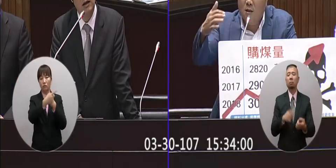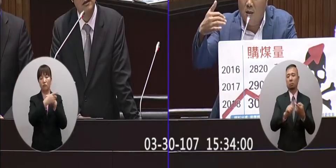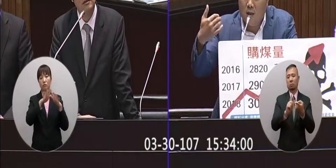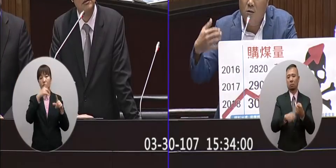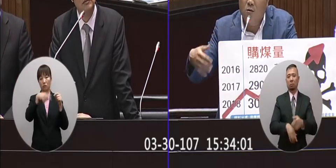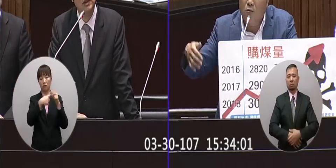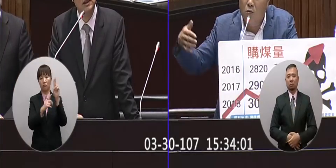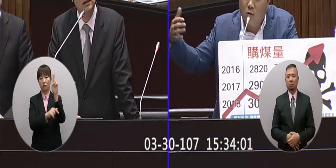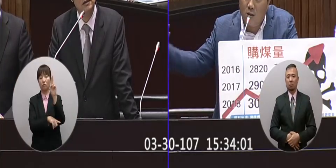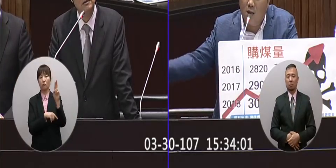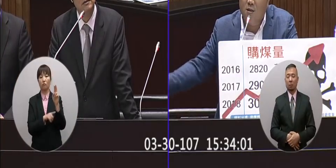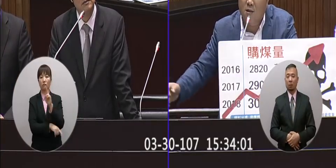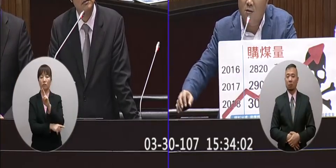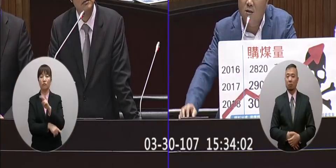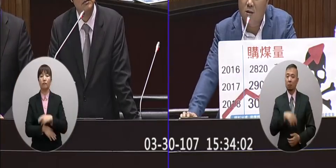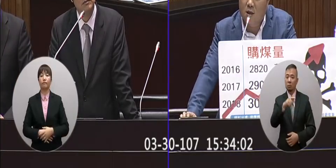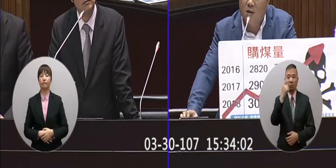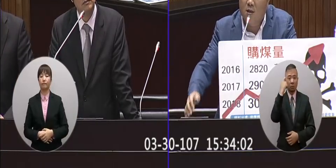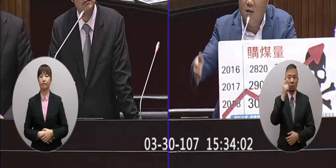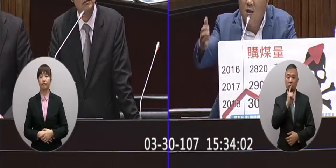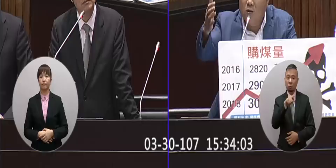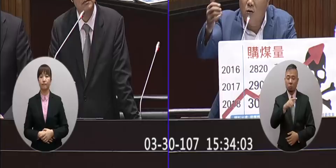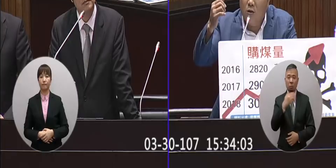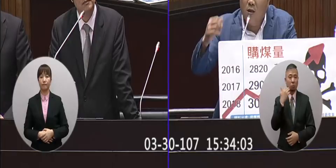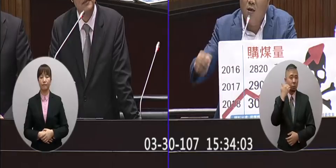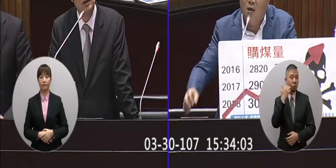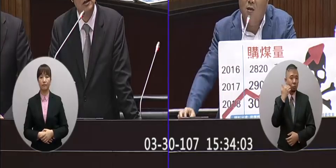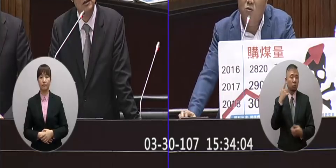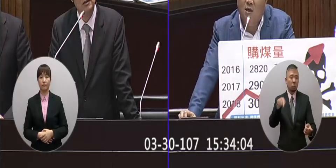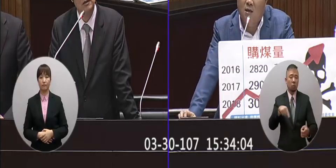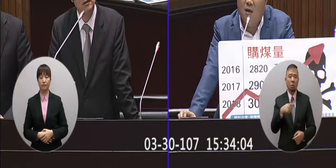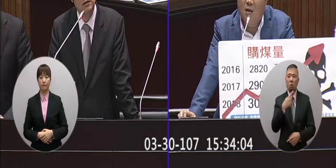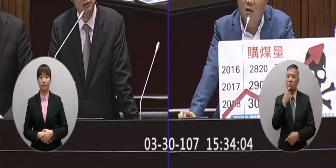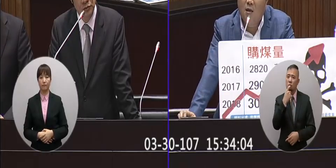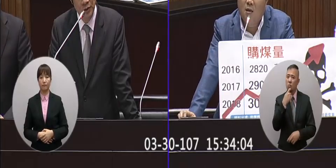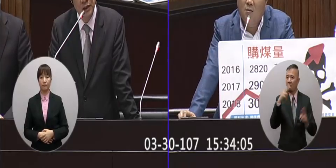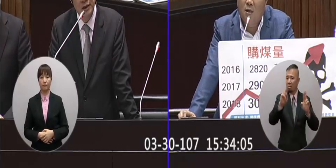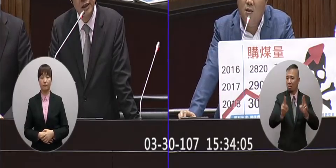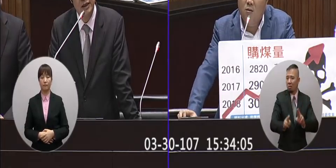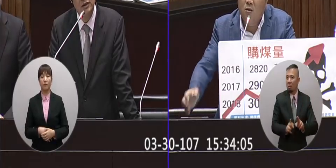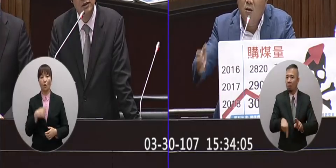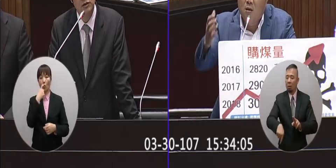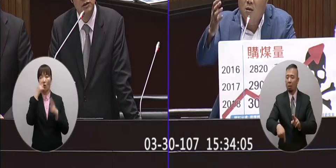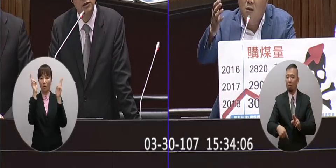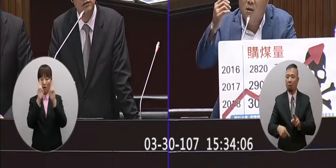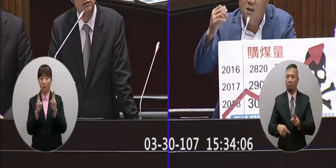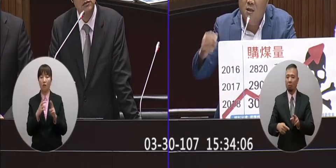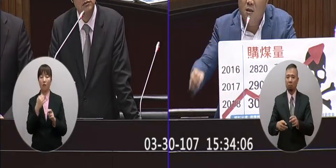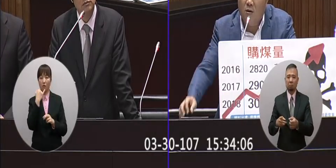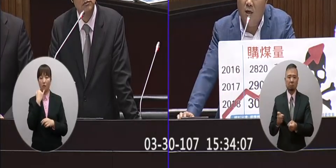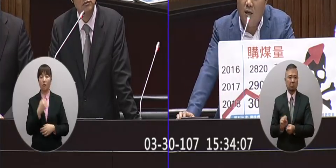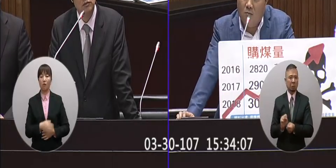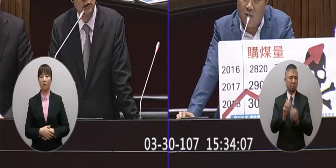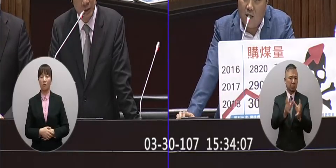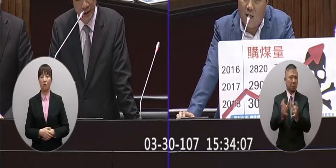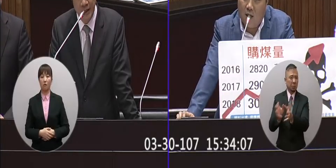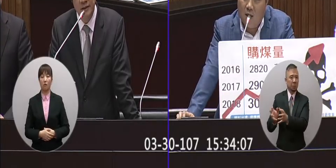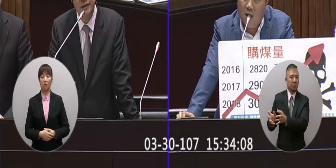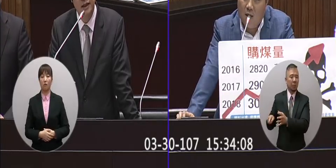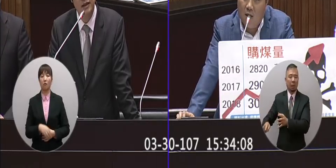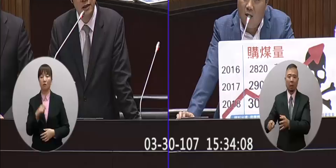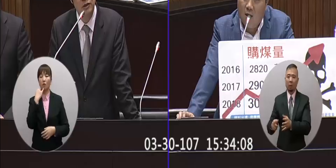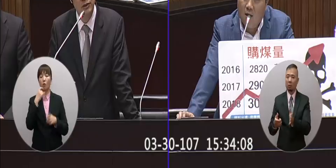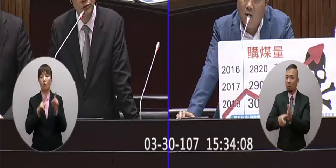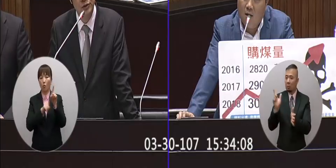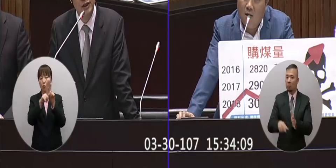好。那你现在就是说，如果是这样子的情况之下，你的绿能还赶不上来？ 绿能可以，我 再生能源还赶不上来？ 可以